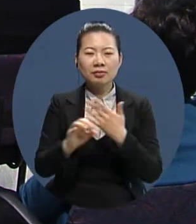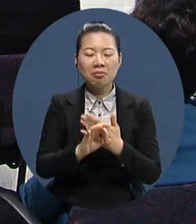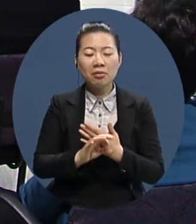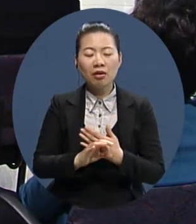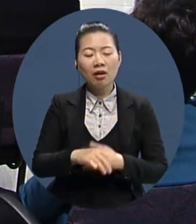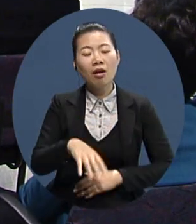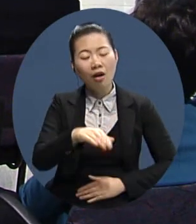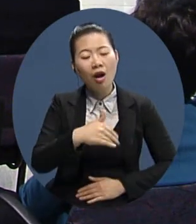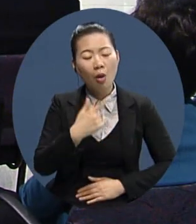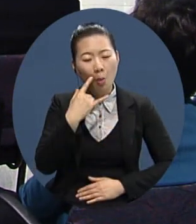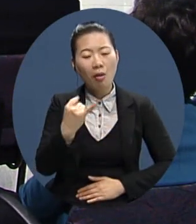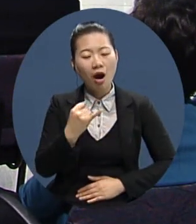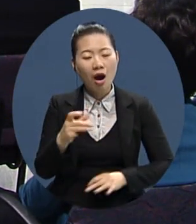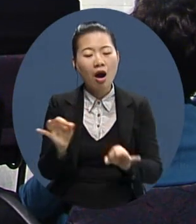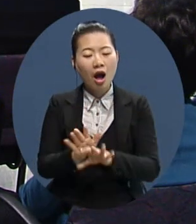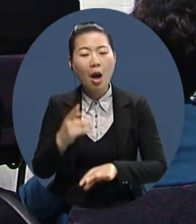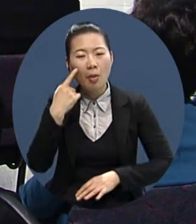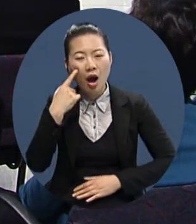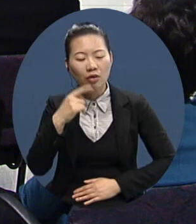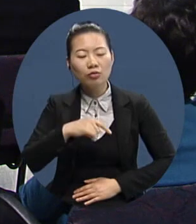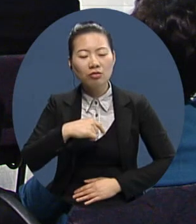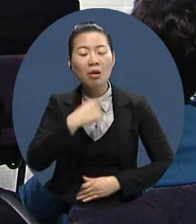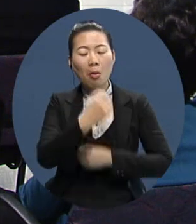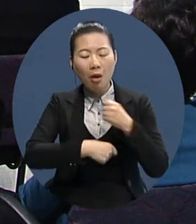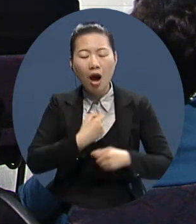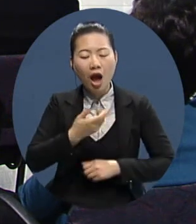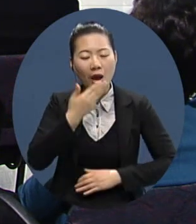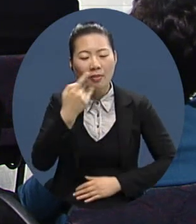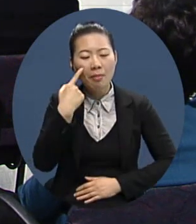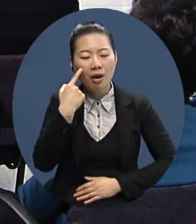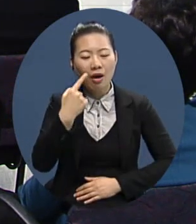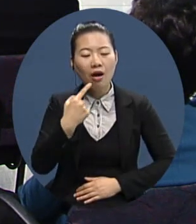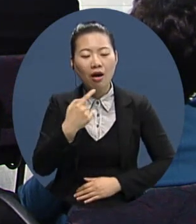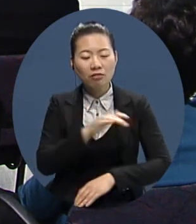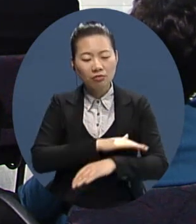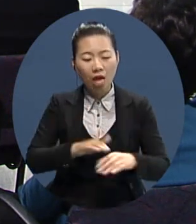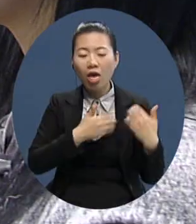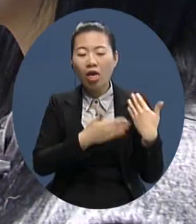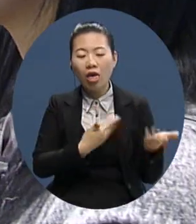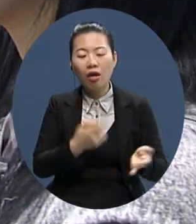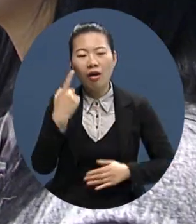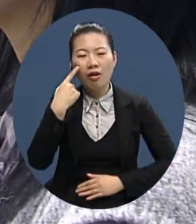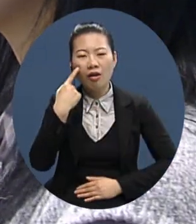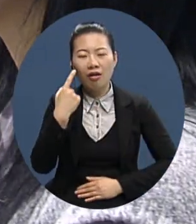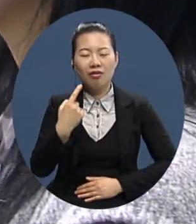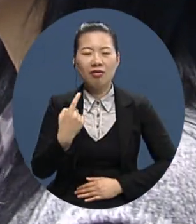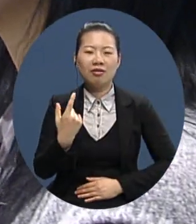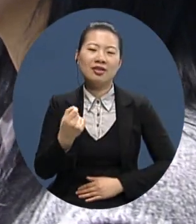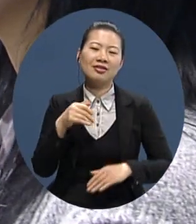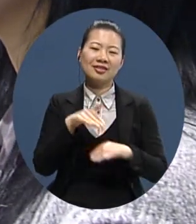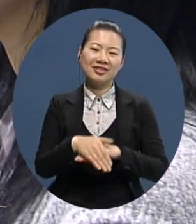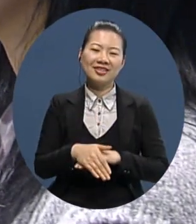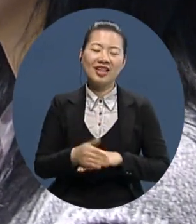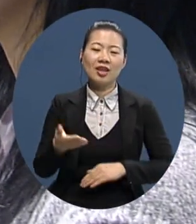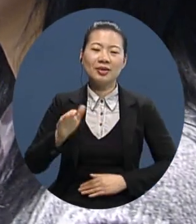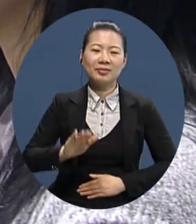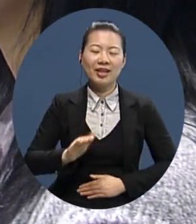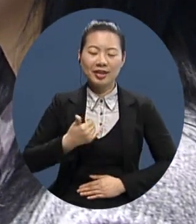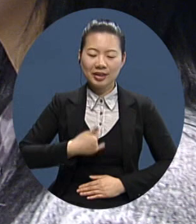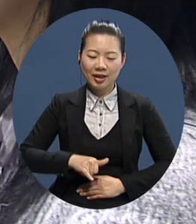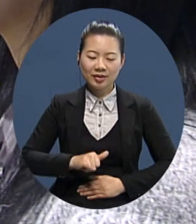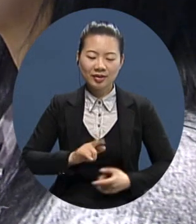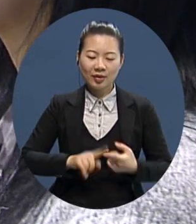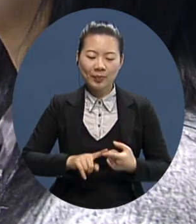그래 너 엄마 없어질게 어디 밥 먹고 한번 해봐. 너 잘도 지내겠다 이런 식의. 혼자 근데 알아서 해. 예, 그렇지만